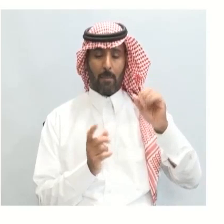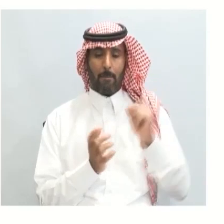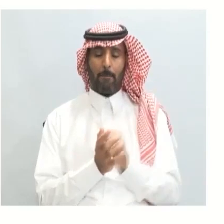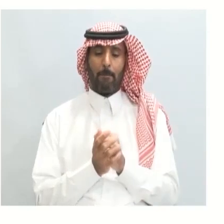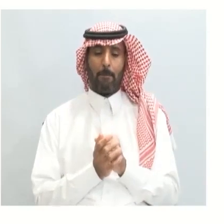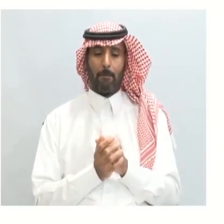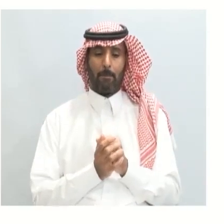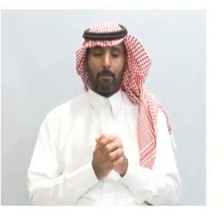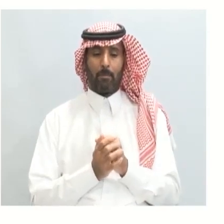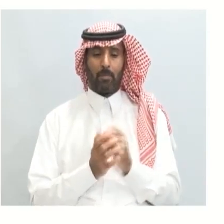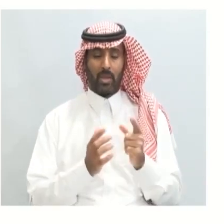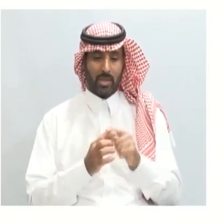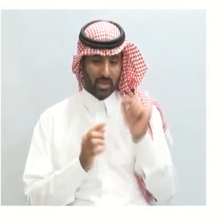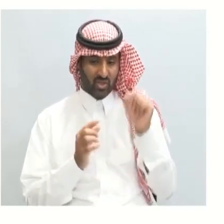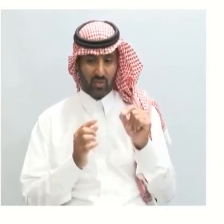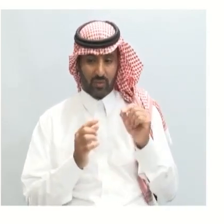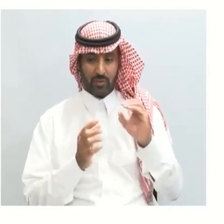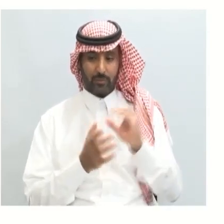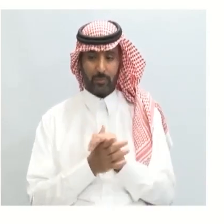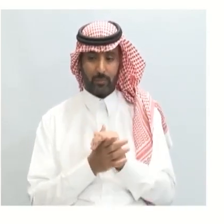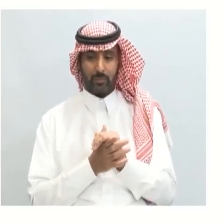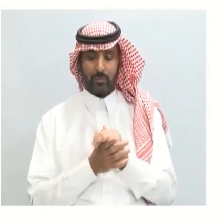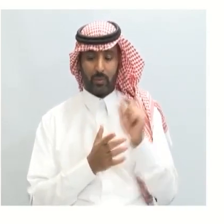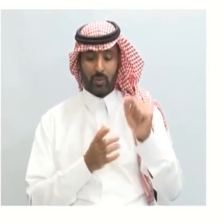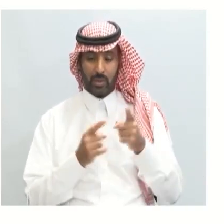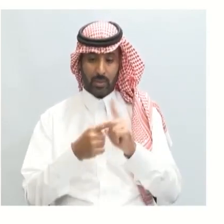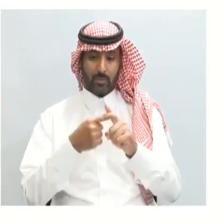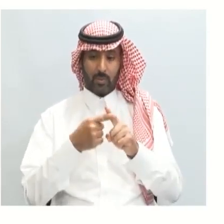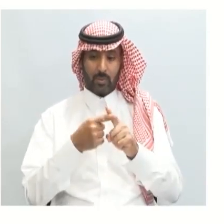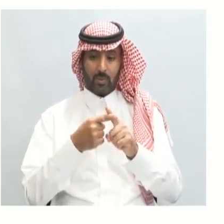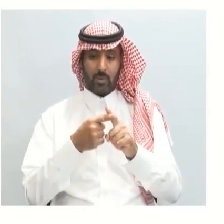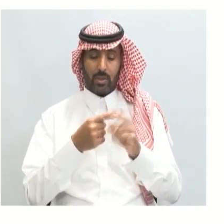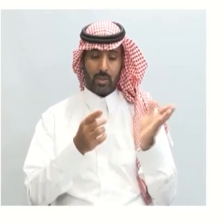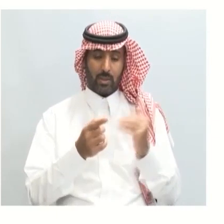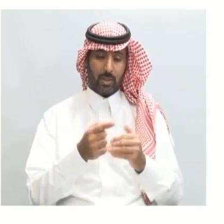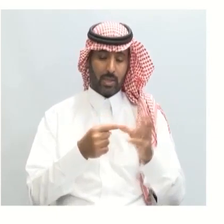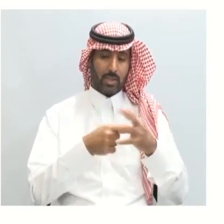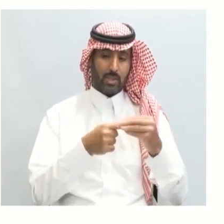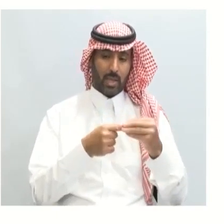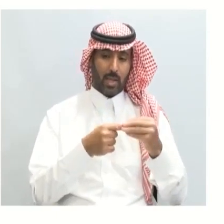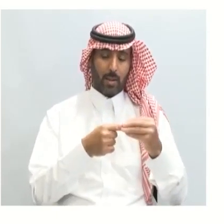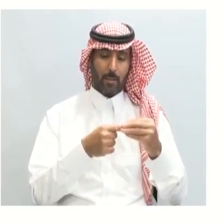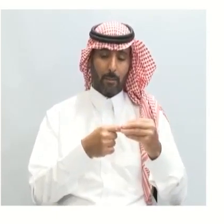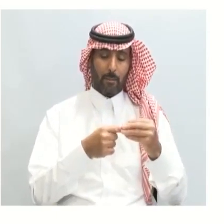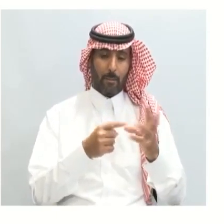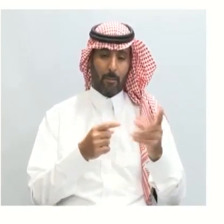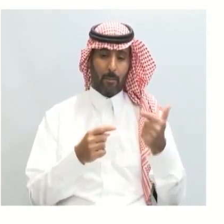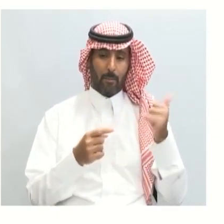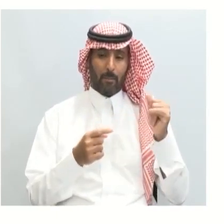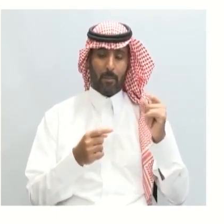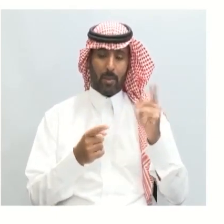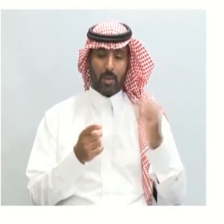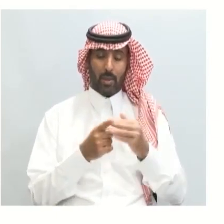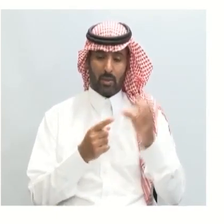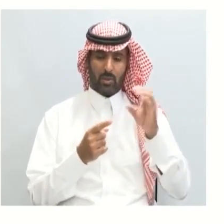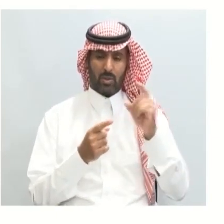درجه سليلوزيه لاحظ هنا الصفر هنا موجب هنا السالب اذا ستكون القيمه ستكون اذا كانت